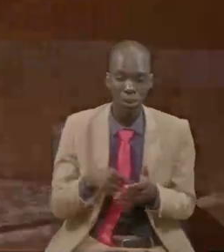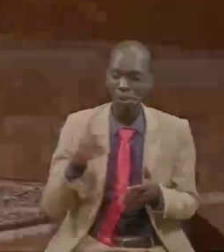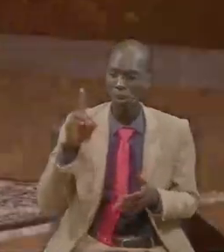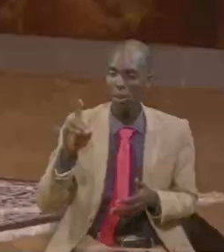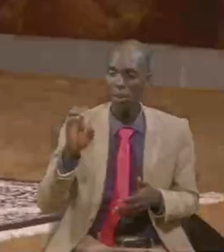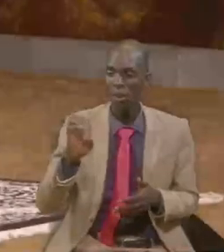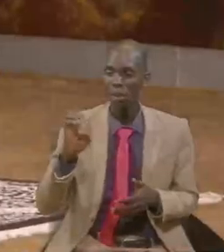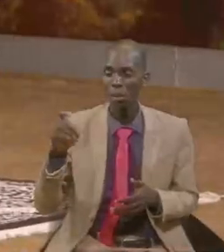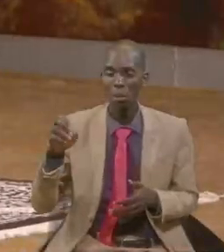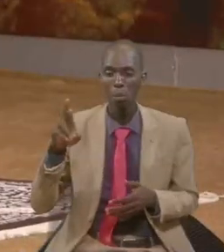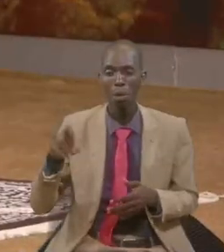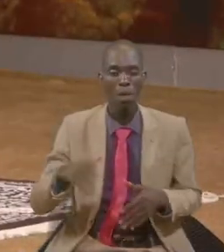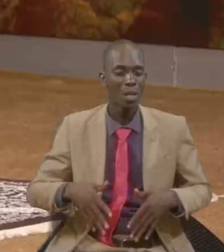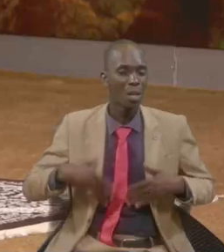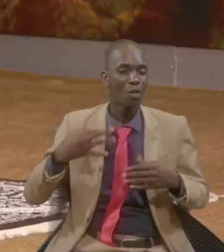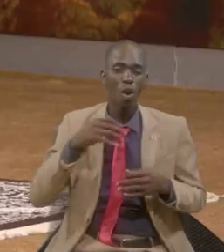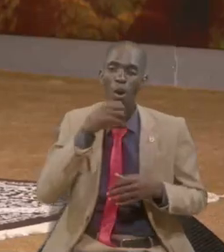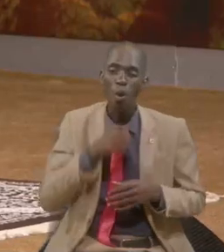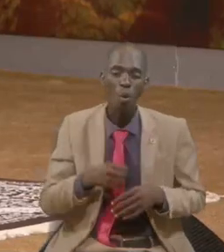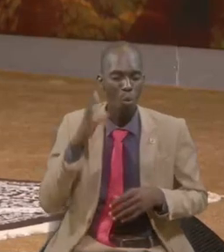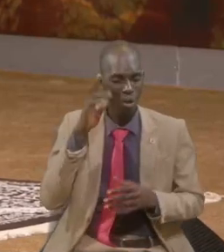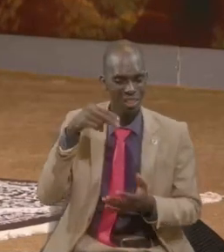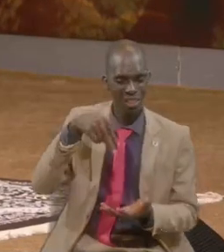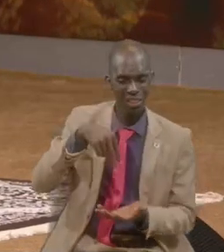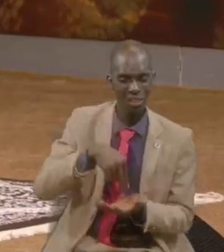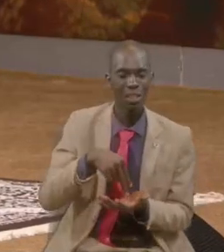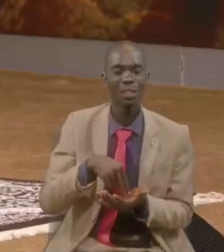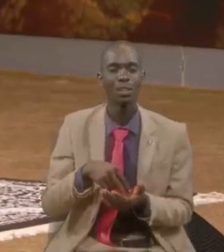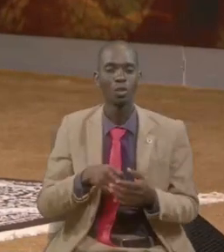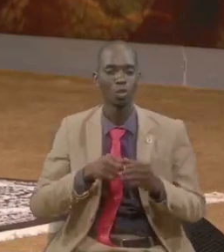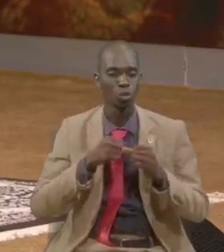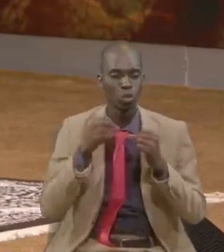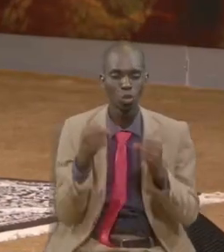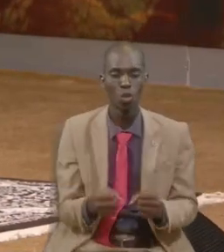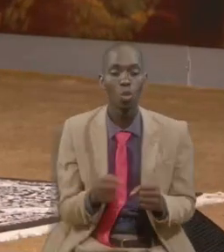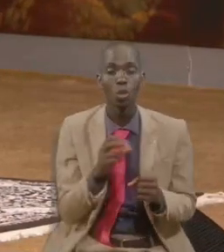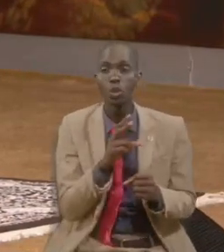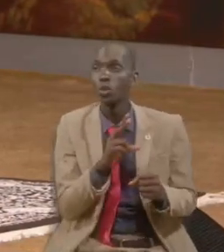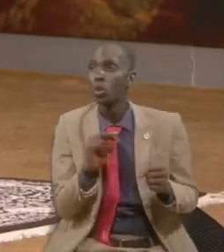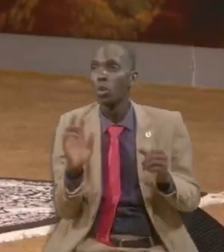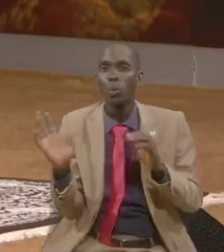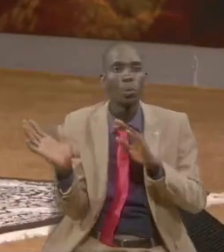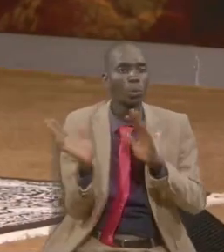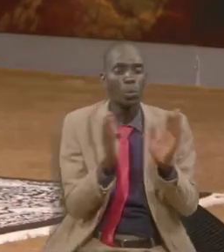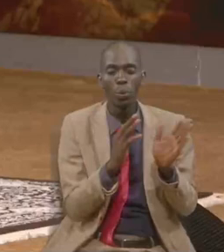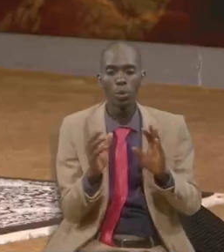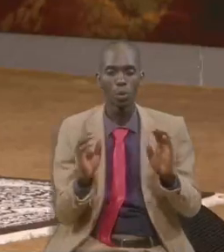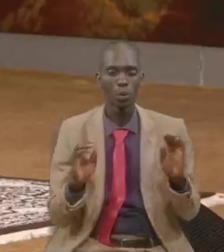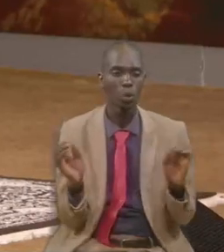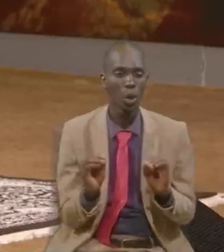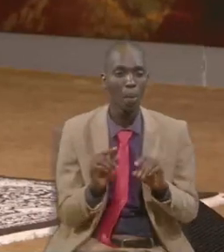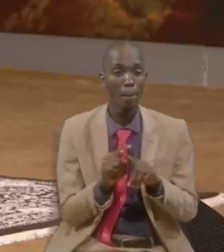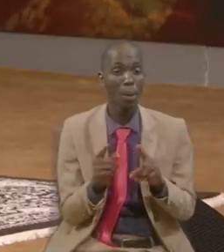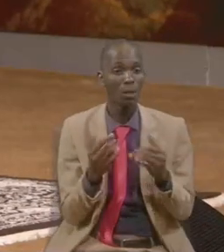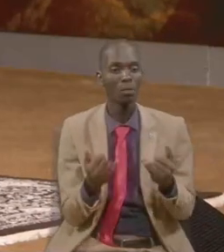profonde d'autrefois se tient comme le roc de Gibraltar. Aucun